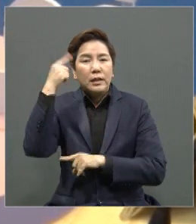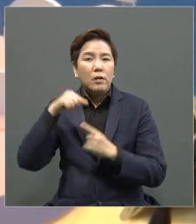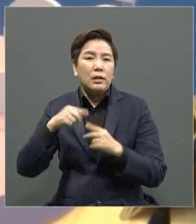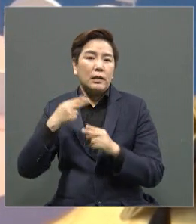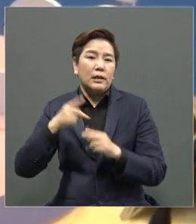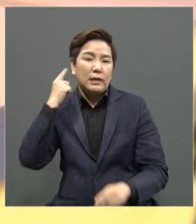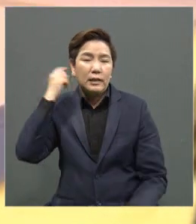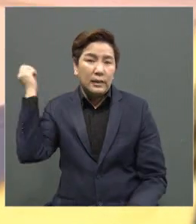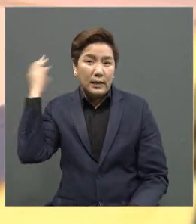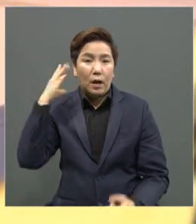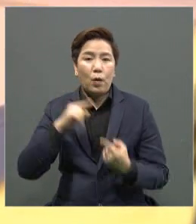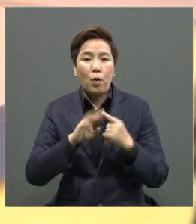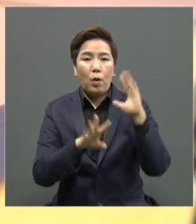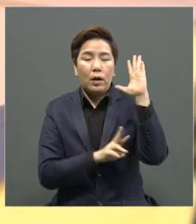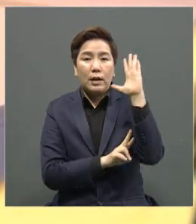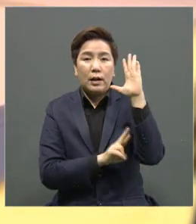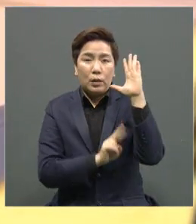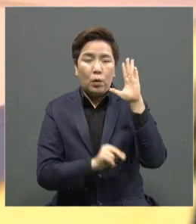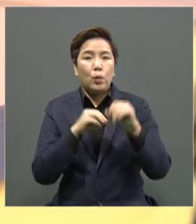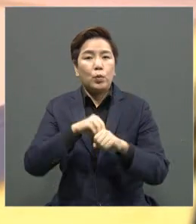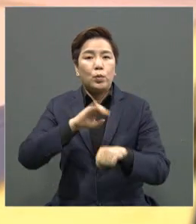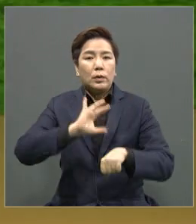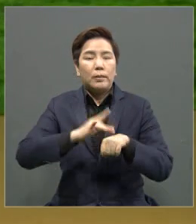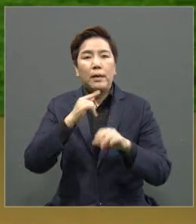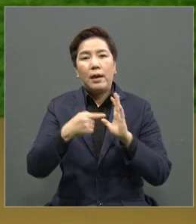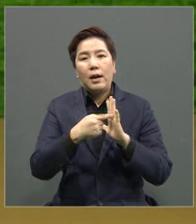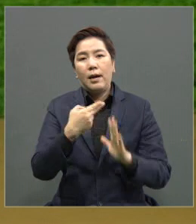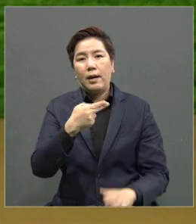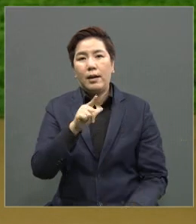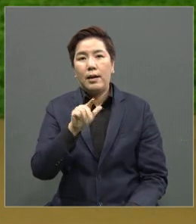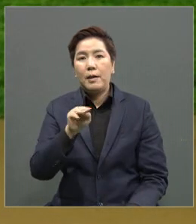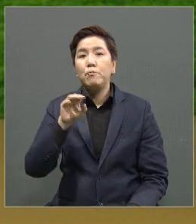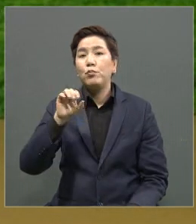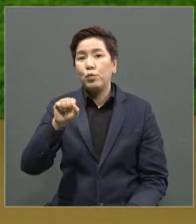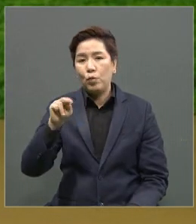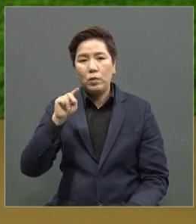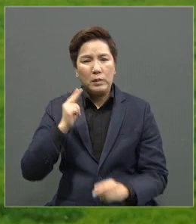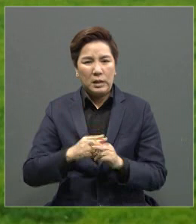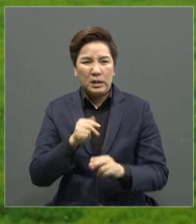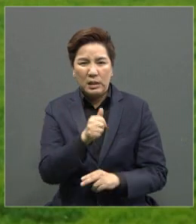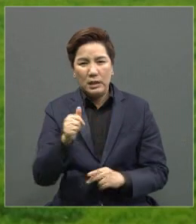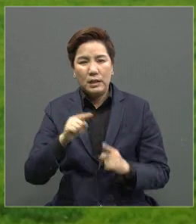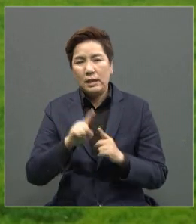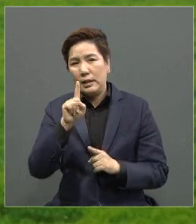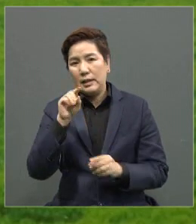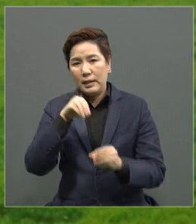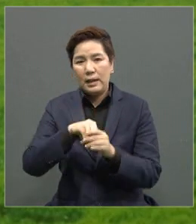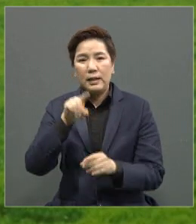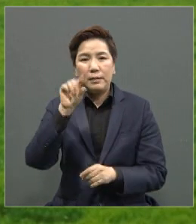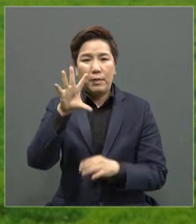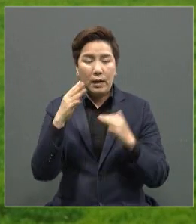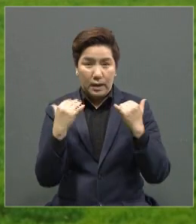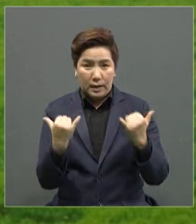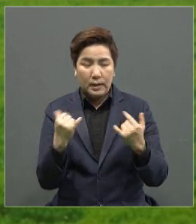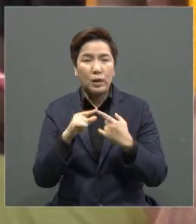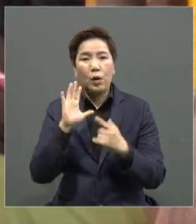ยวอันซีนของระนองอยู่ในเขตอุทยานแห่งชาติแหลมสนจังหวัดระนองได้รับการโหวตให้เป็น1ใน25แหล่งท่องเที่ยวอันซีนนิวแช